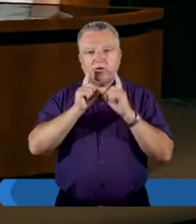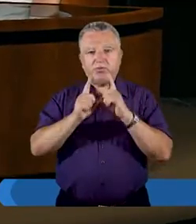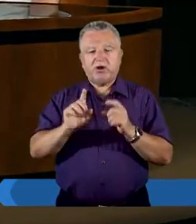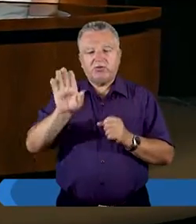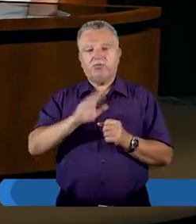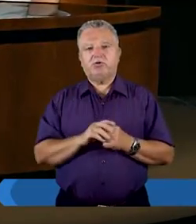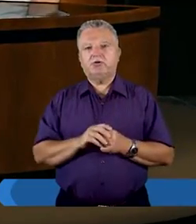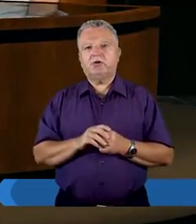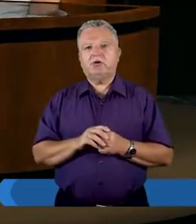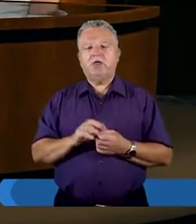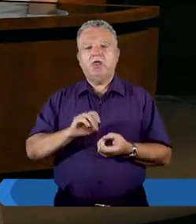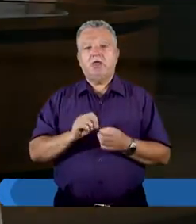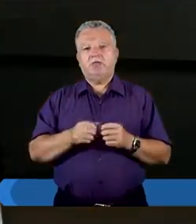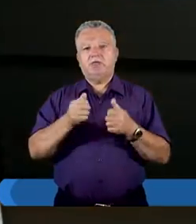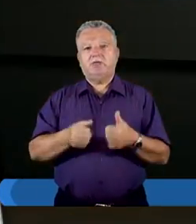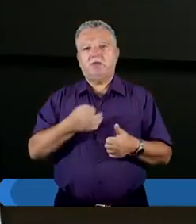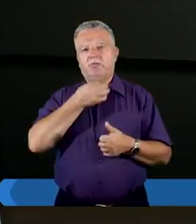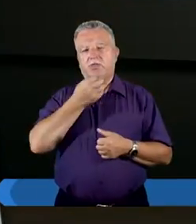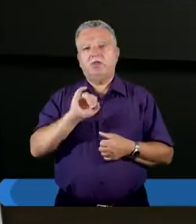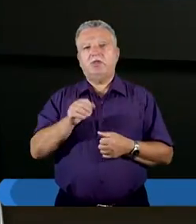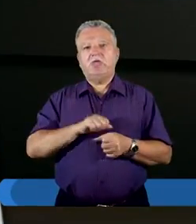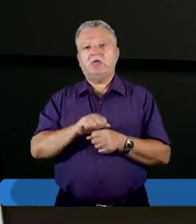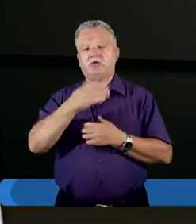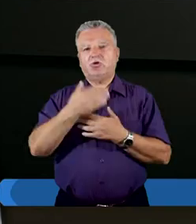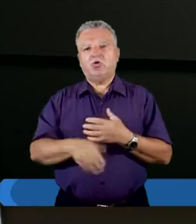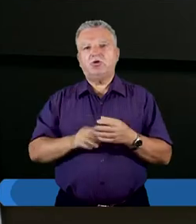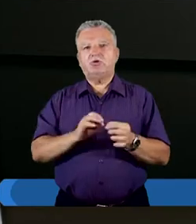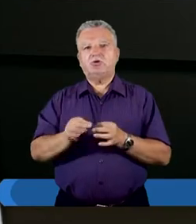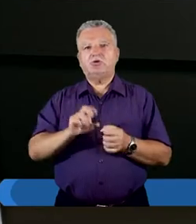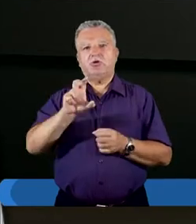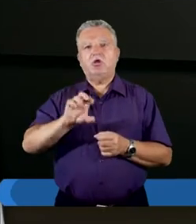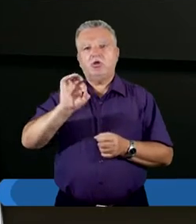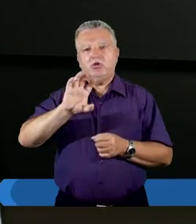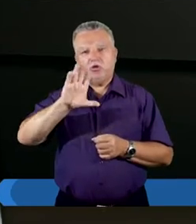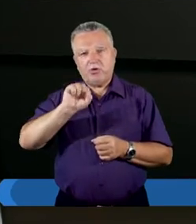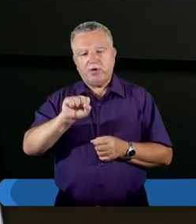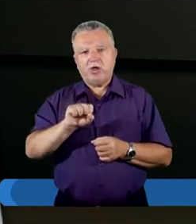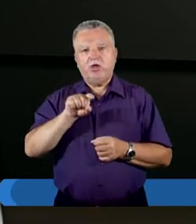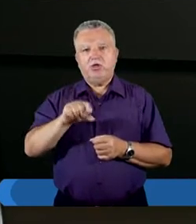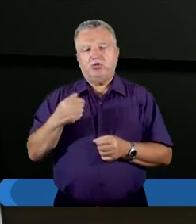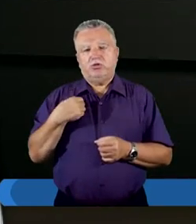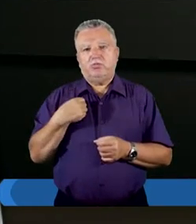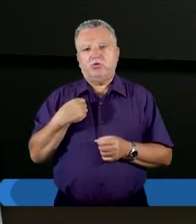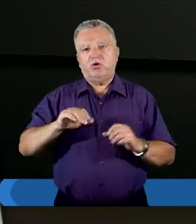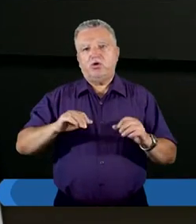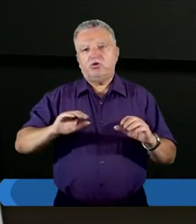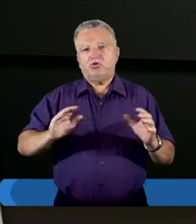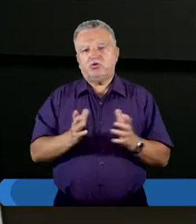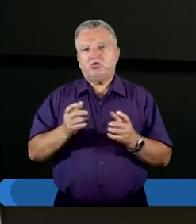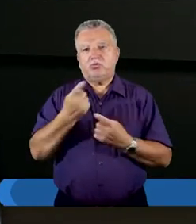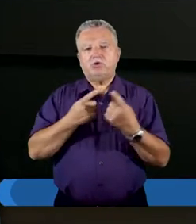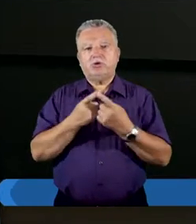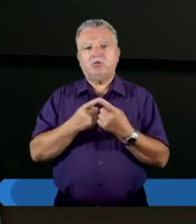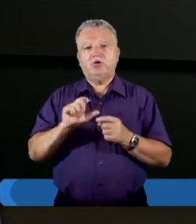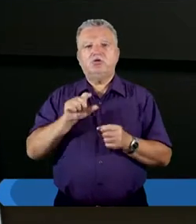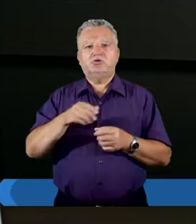tych. Zobaczcie, kiedy zadawałem pytanie, jaki jest koniec historii Hioba, to w zasadzie to było takie pytanie jako skrót myślowy. No